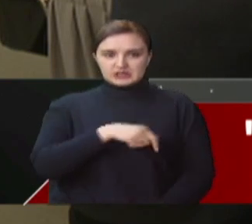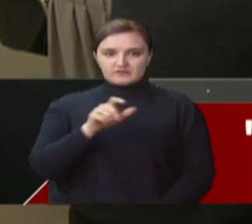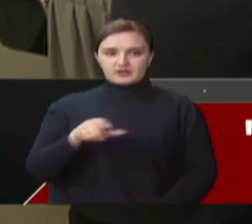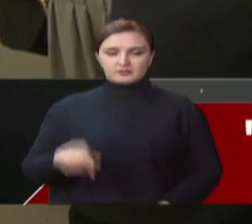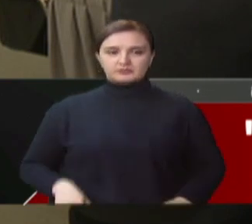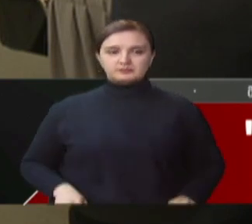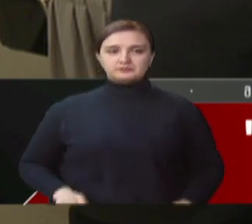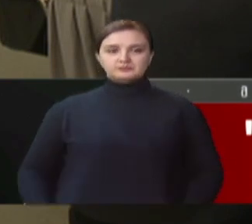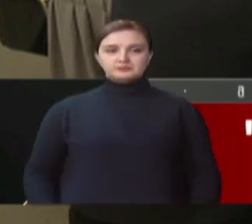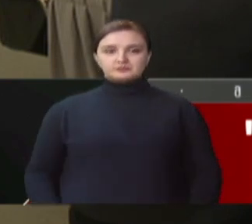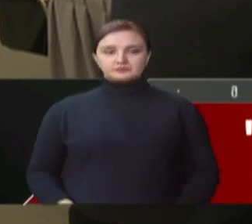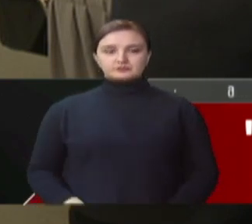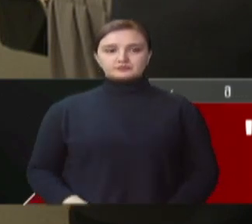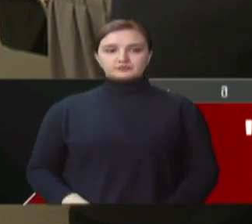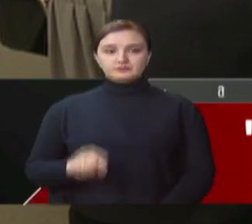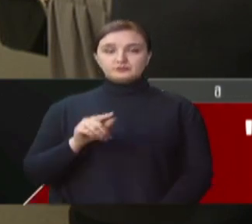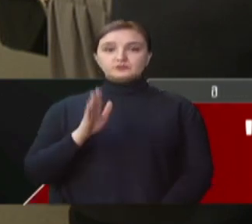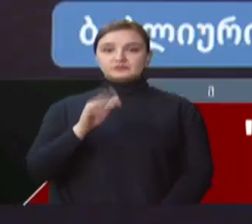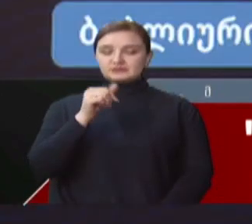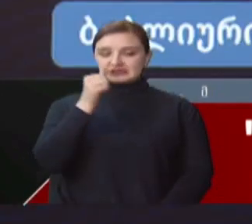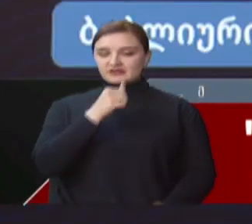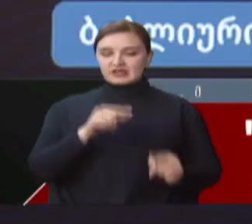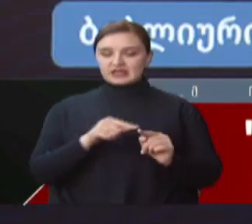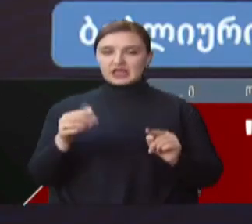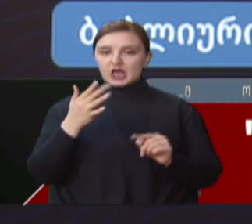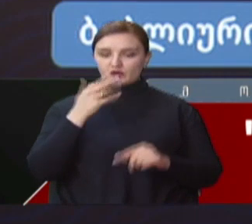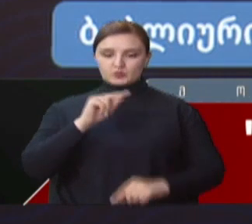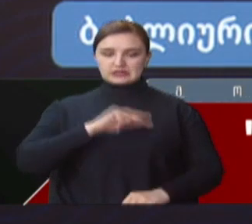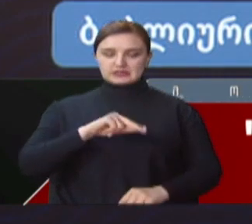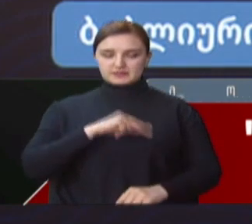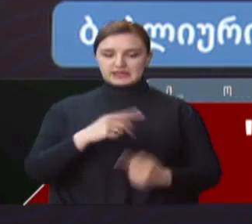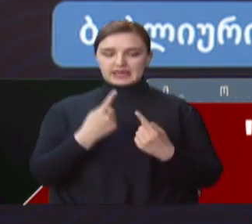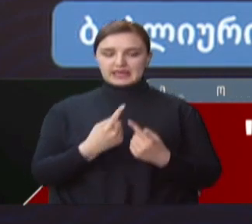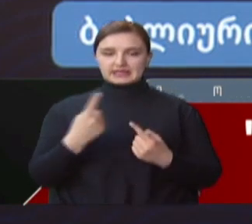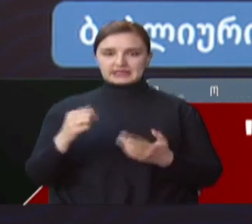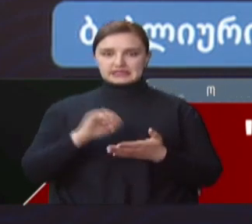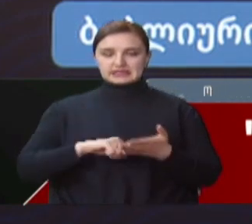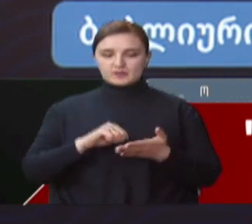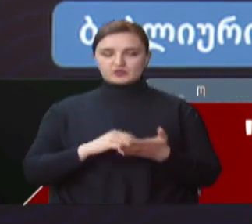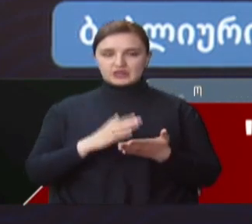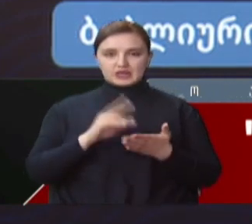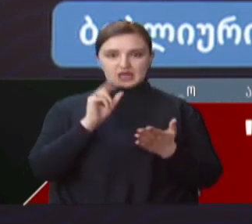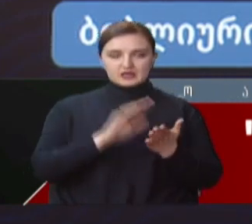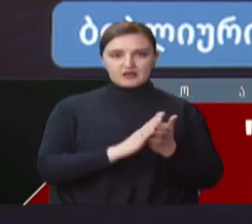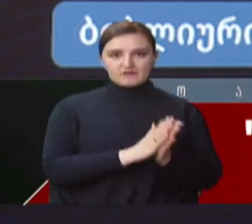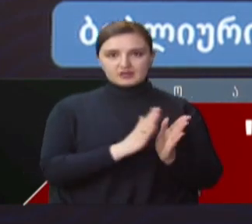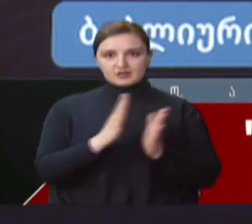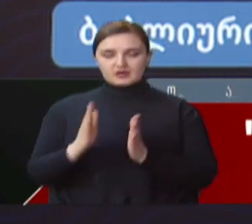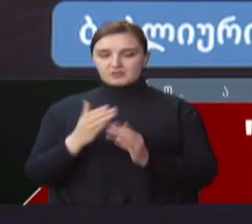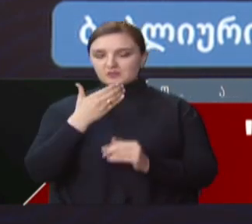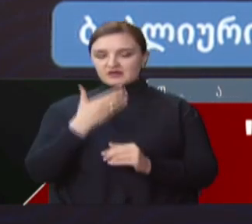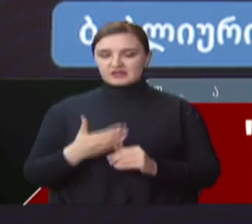ნაცვლად ეს იქნება წვევამდელთა ეროვნული სამხედრო სამსახური. Ერთ-ერთი საფუძველი გვაქვს გამოტანილი გადავადების, ეს არის